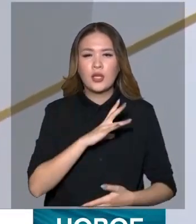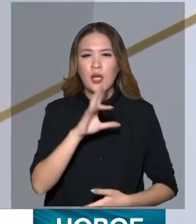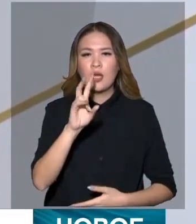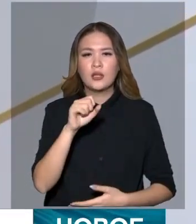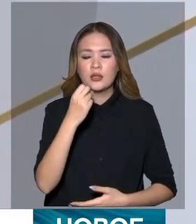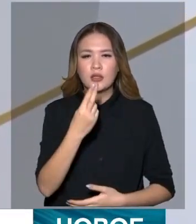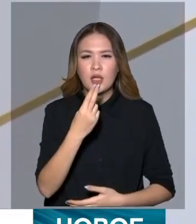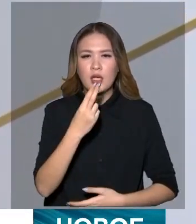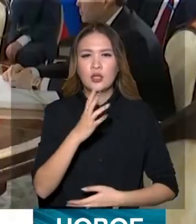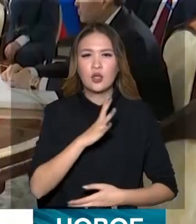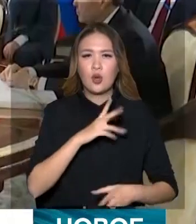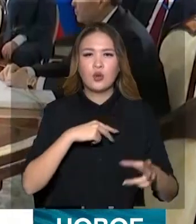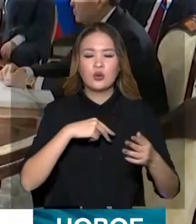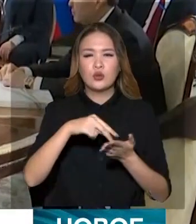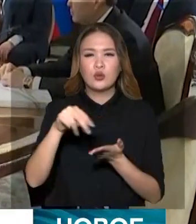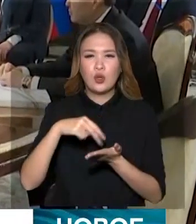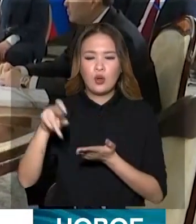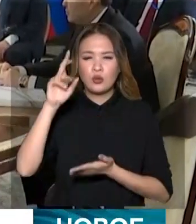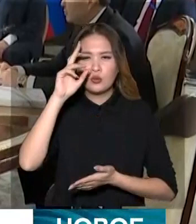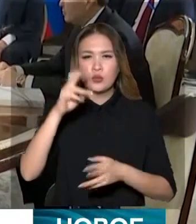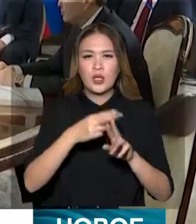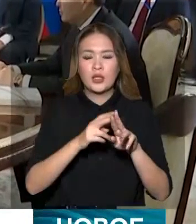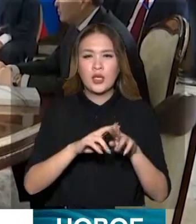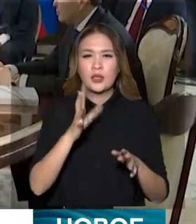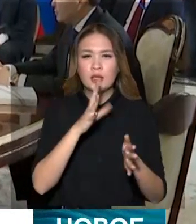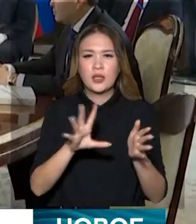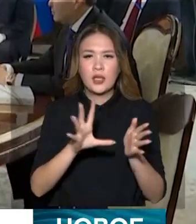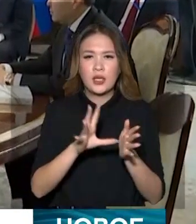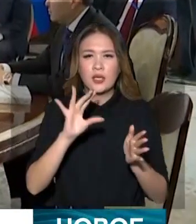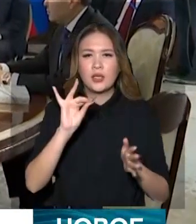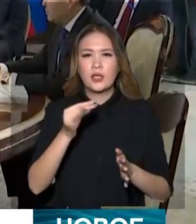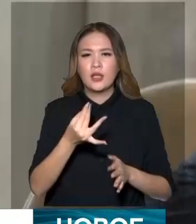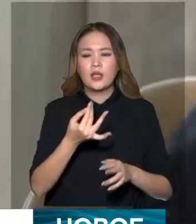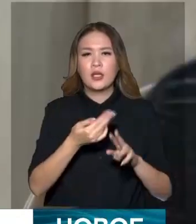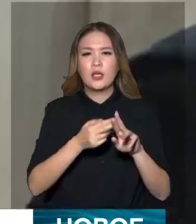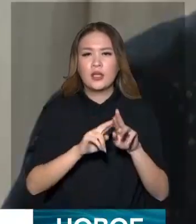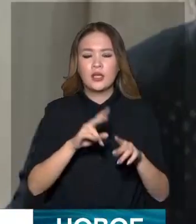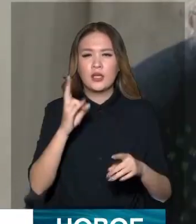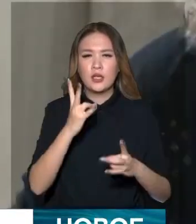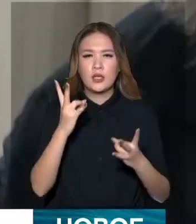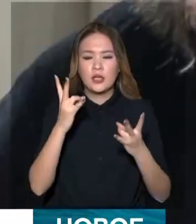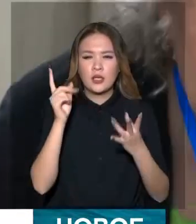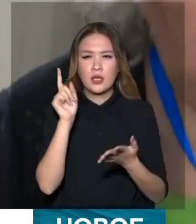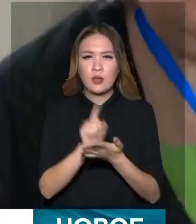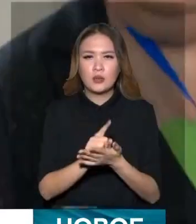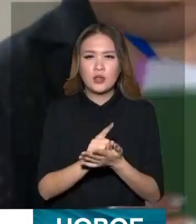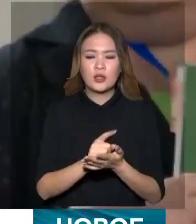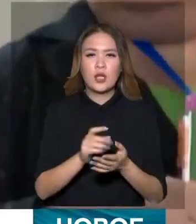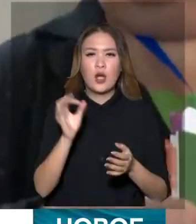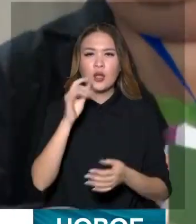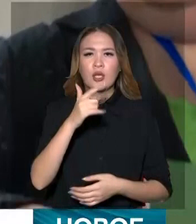национальных режимов в госзакупках. Я процитирую. «Технические и технологические требования, местное содержание,